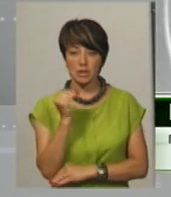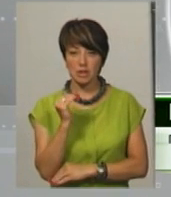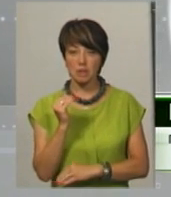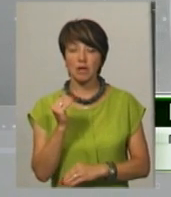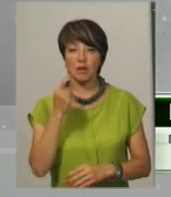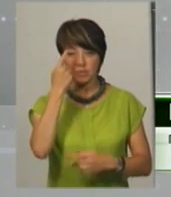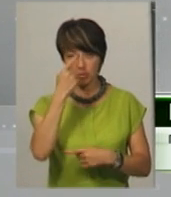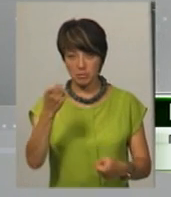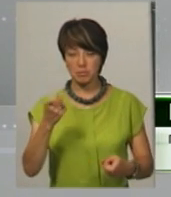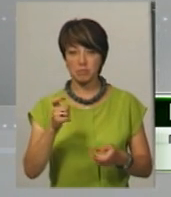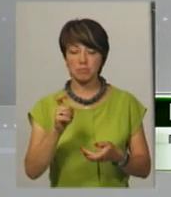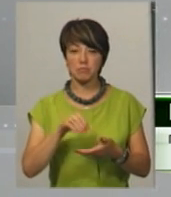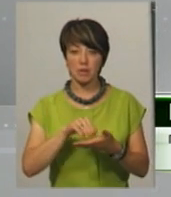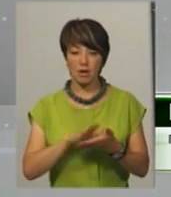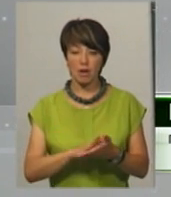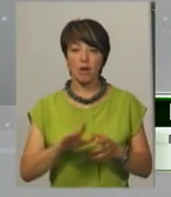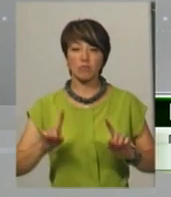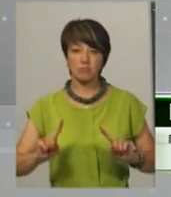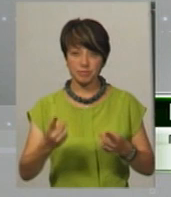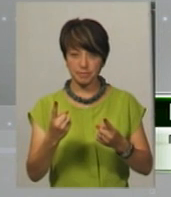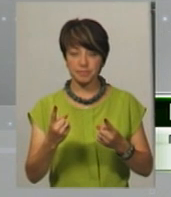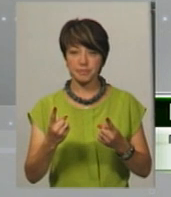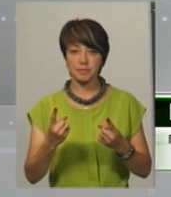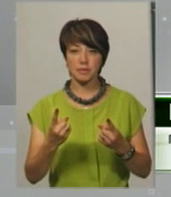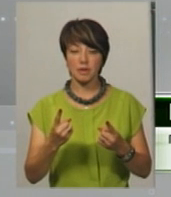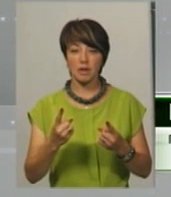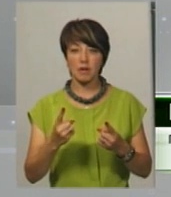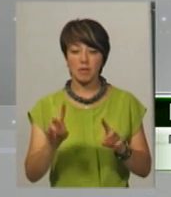оголосили підозру, а також обрали міру запобіжного заходу.